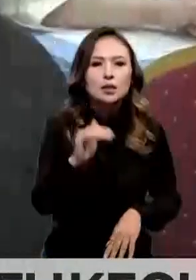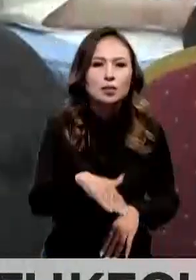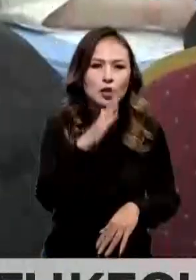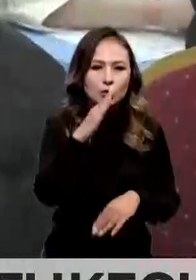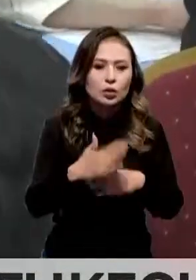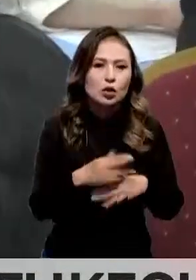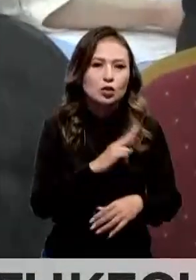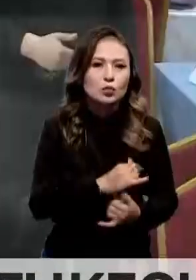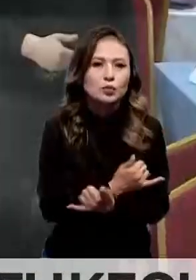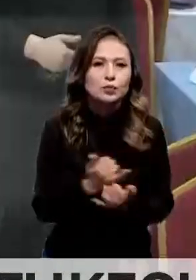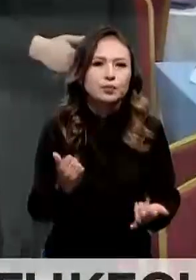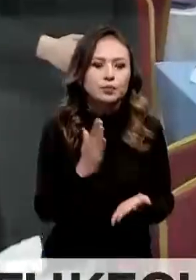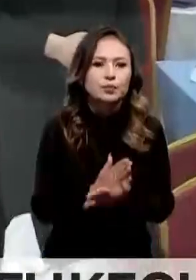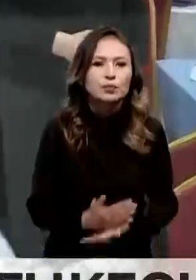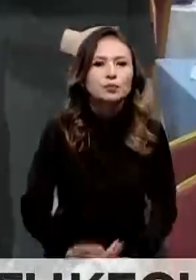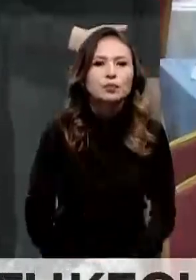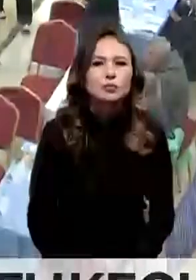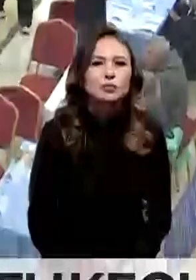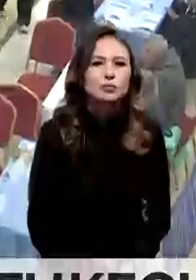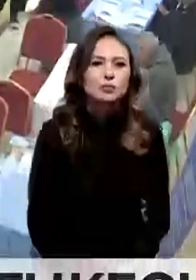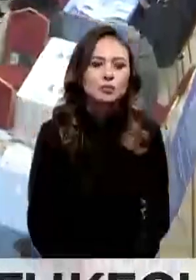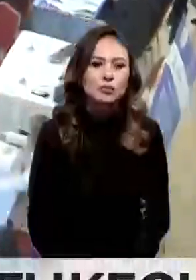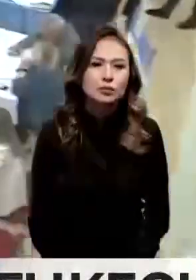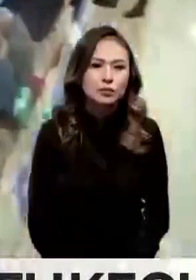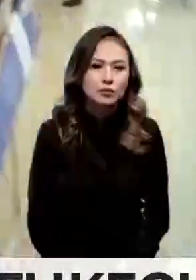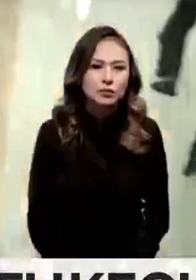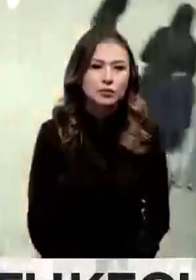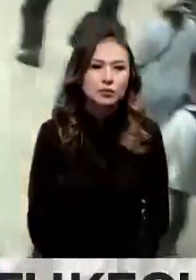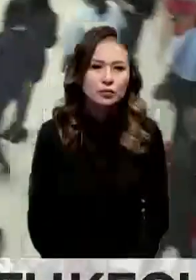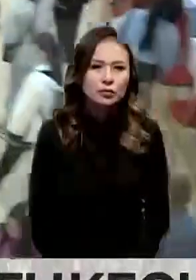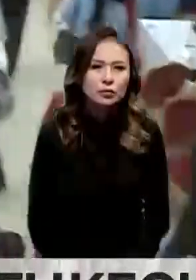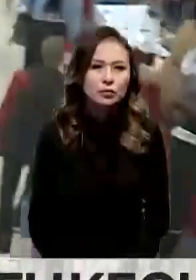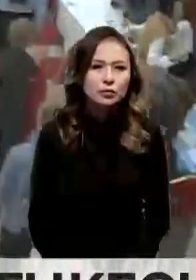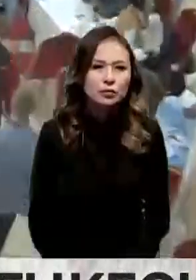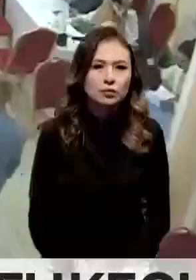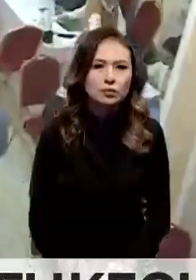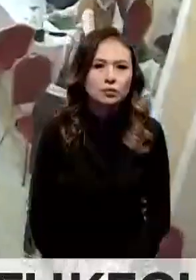жұмыс табу жоспарланған. Данияр Султанұлы, Ермек Мұхамедияров, Қостанай, хабар 24.